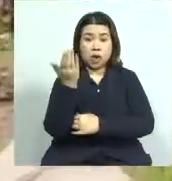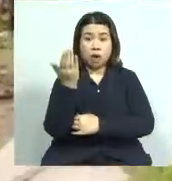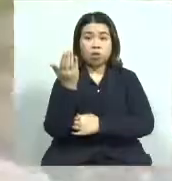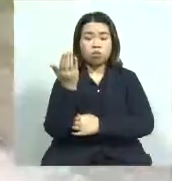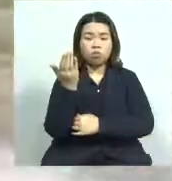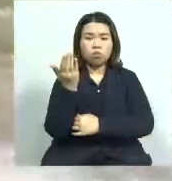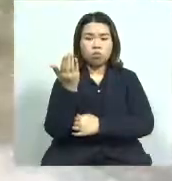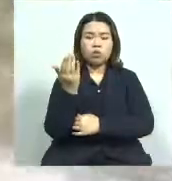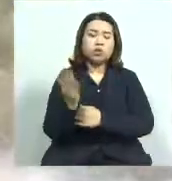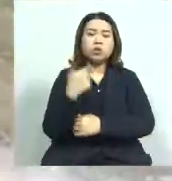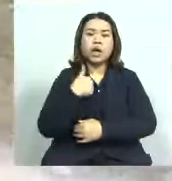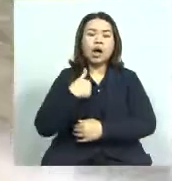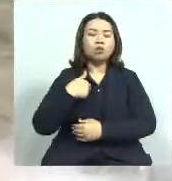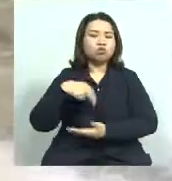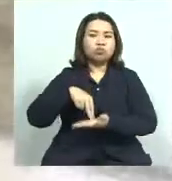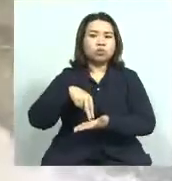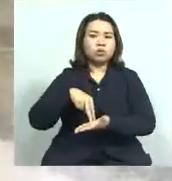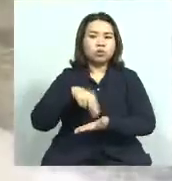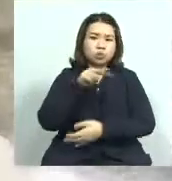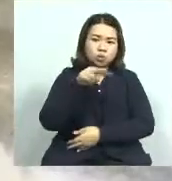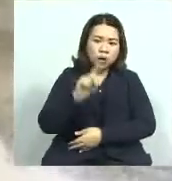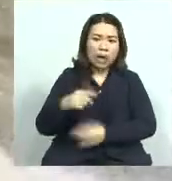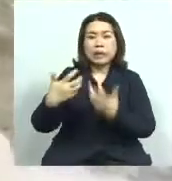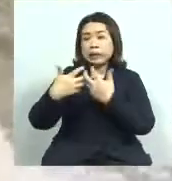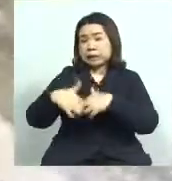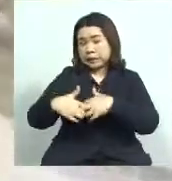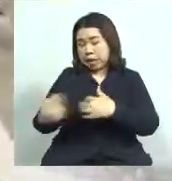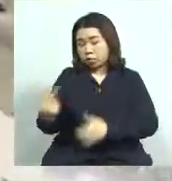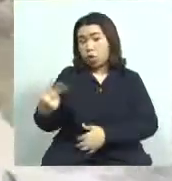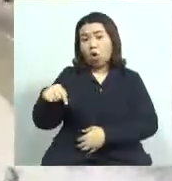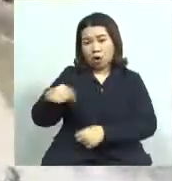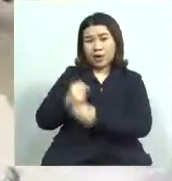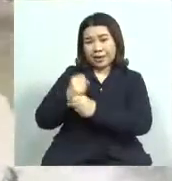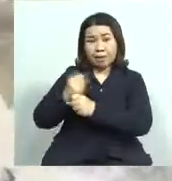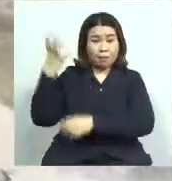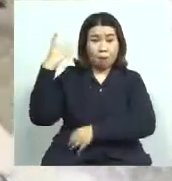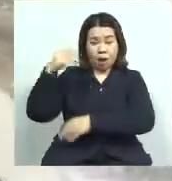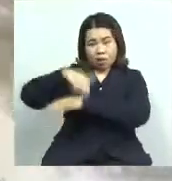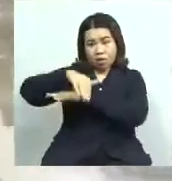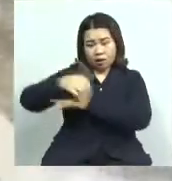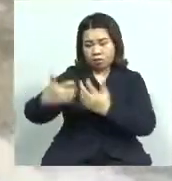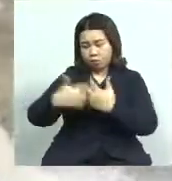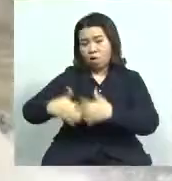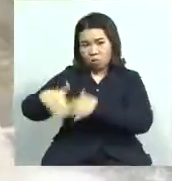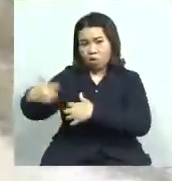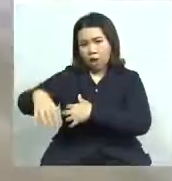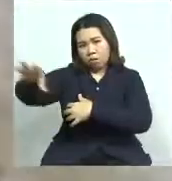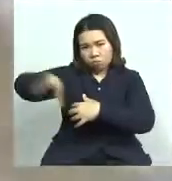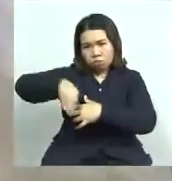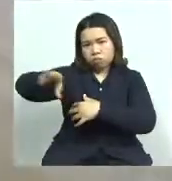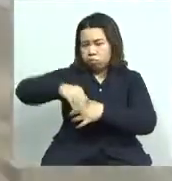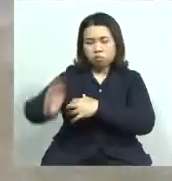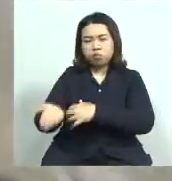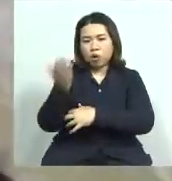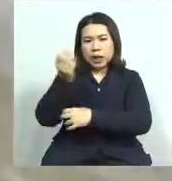านะครับที่เราอยู่ยืนอยู่นี้ก็เครื่องสูบน้ำ2ตัวที่ติดตั้งตั้งแต่เมื่อวานเย็นก็เริ่มทำงานตั้งแต่เช้